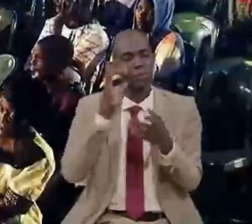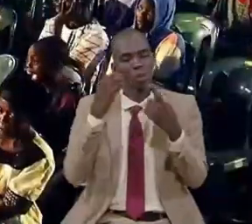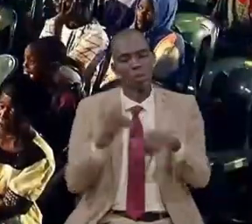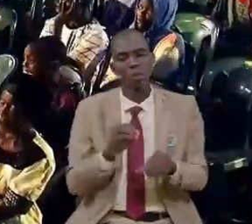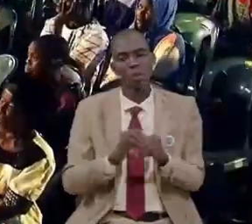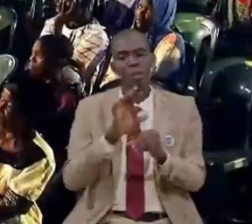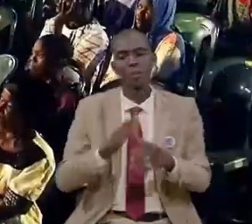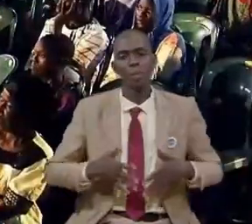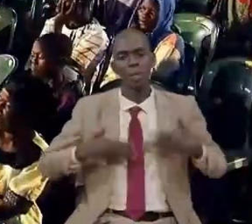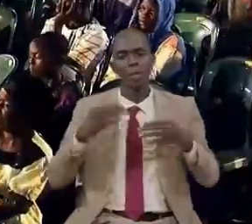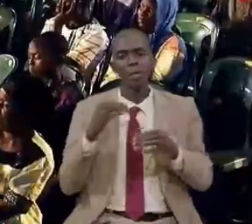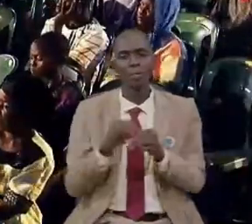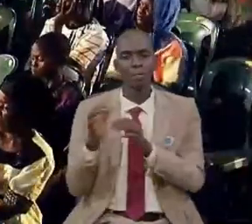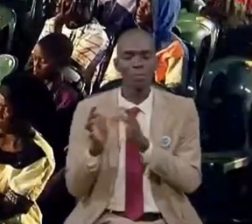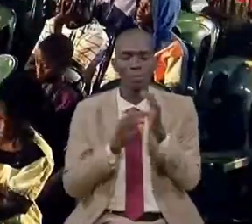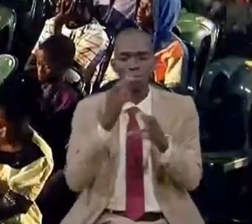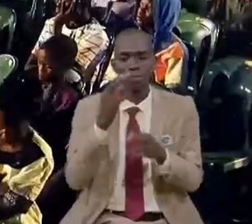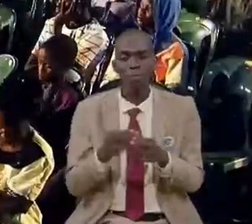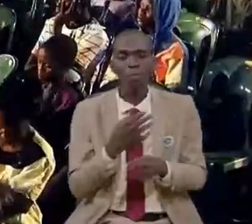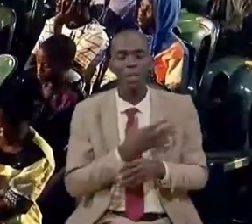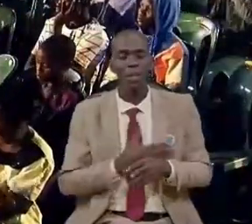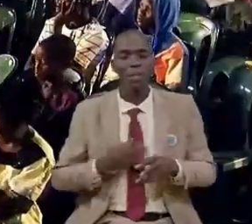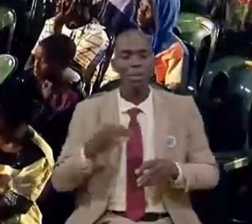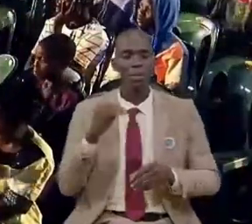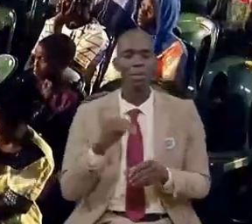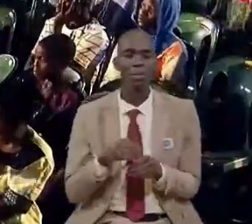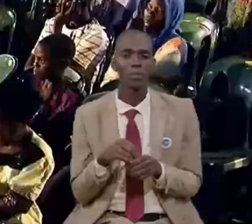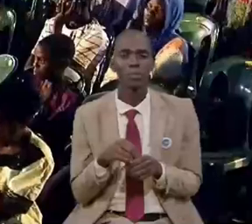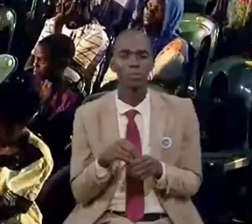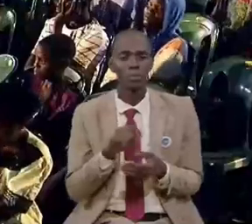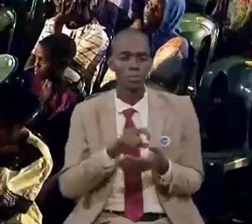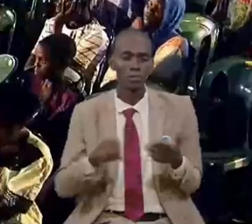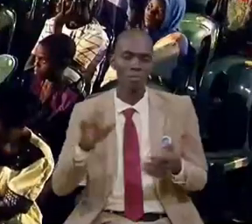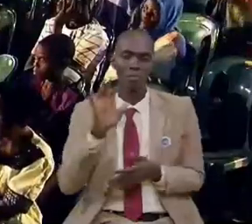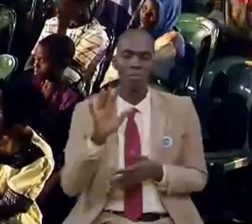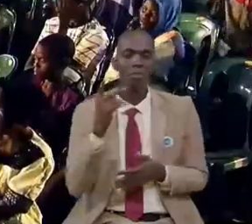Jésus. Et puis on nous dit au verset 5,